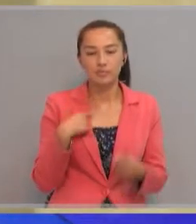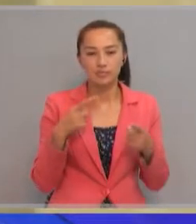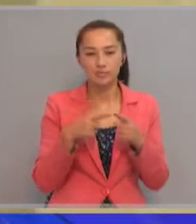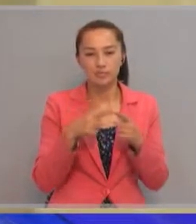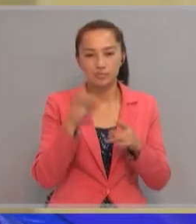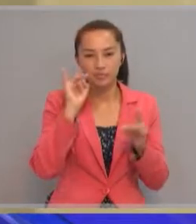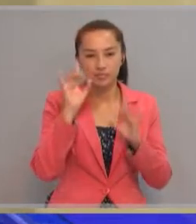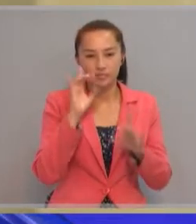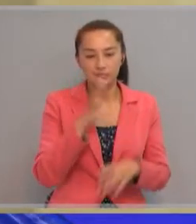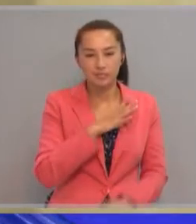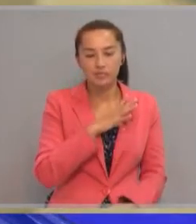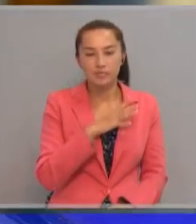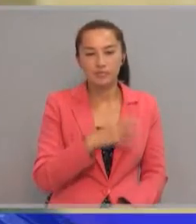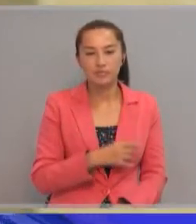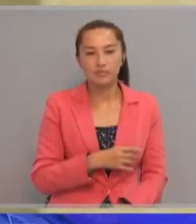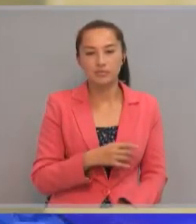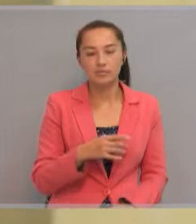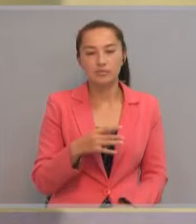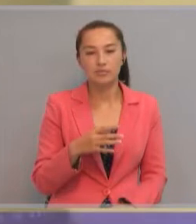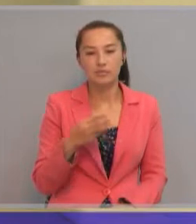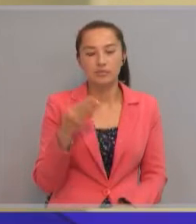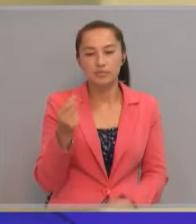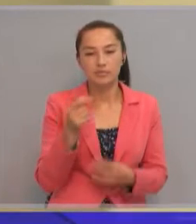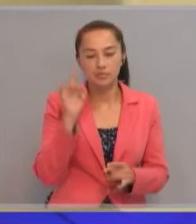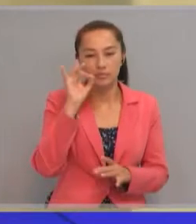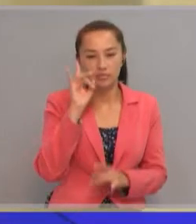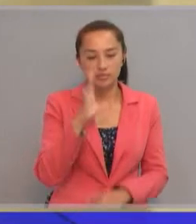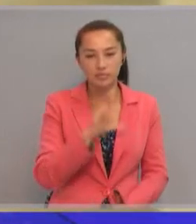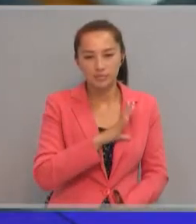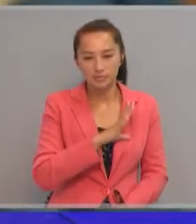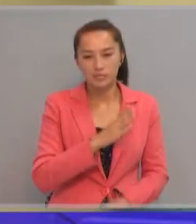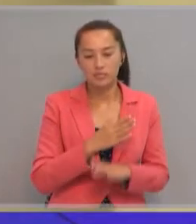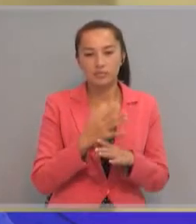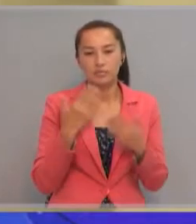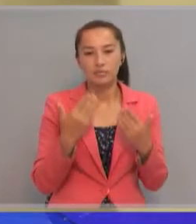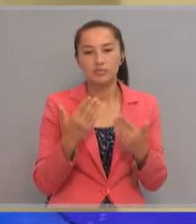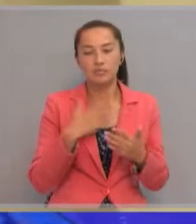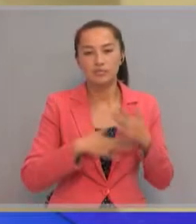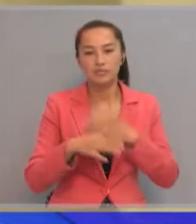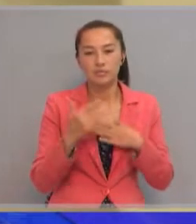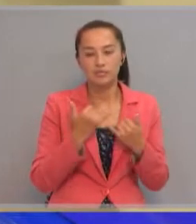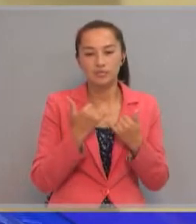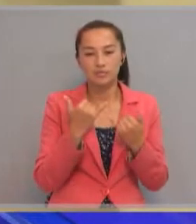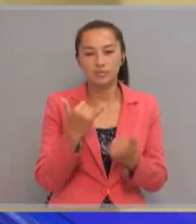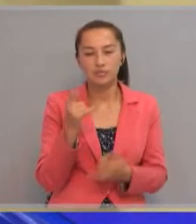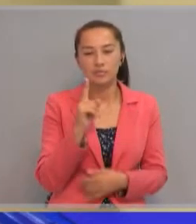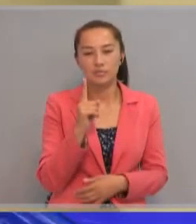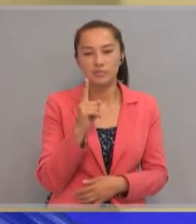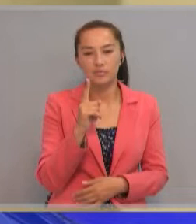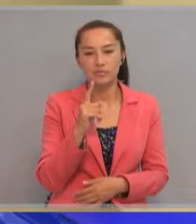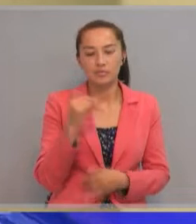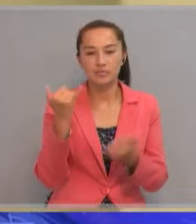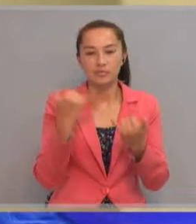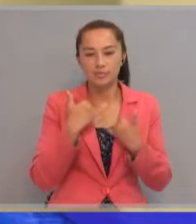жүрген, ақылы пәтерлерде ше, жалдамалы неде тұрған. Алғысым бар, бірінші Алла, одан кейін